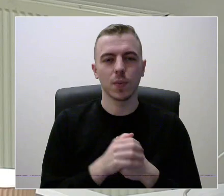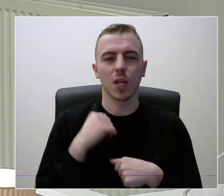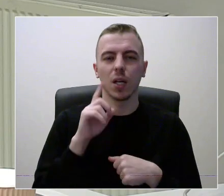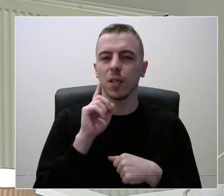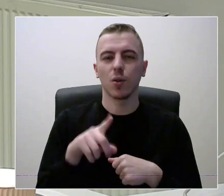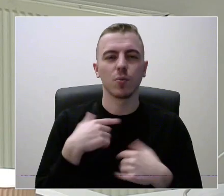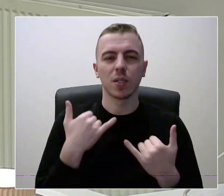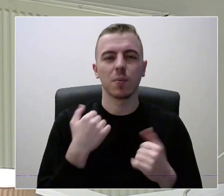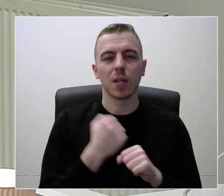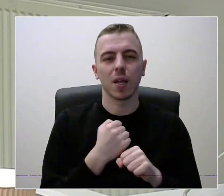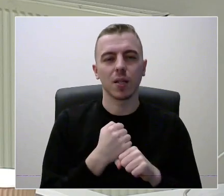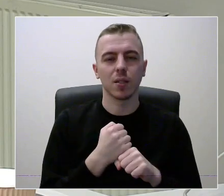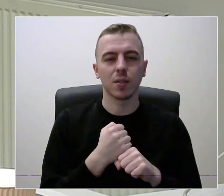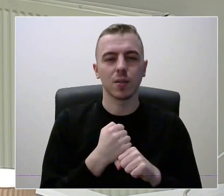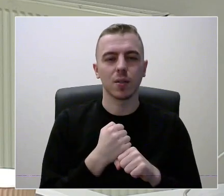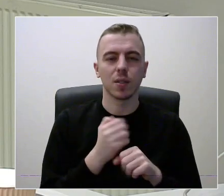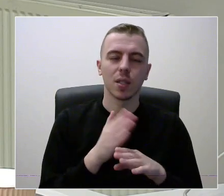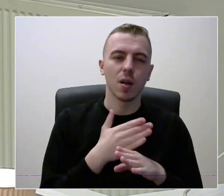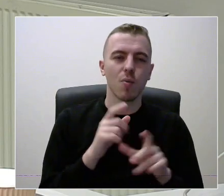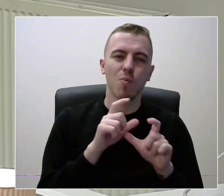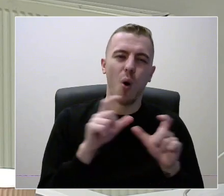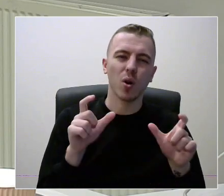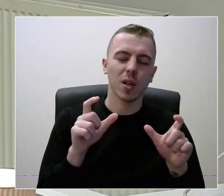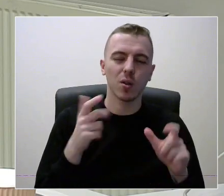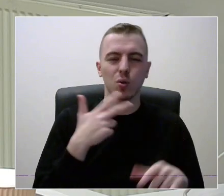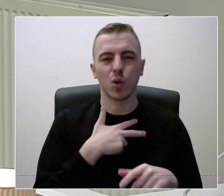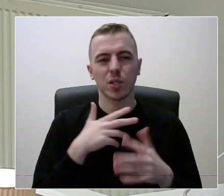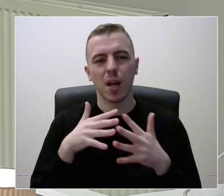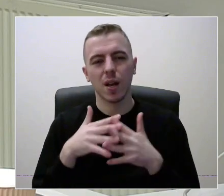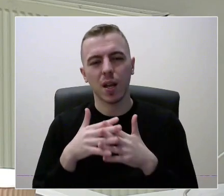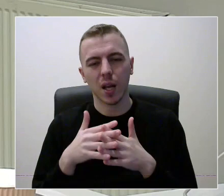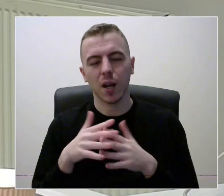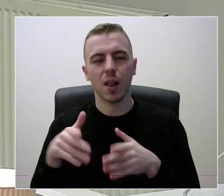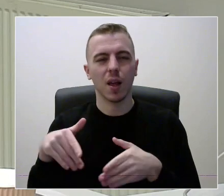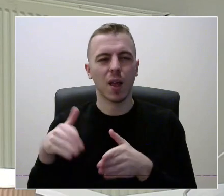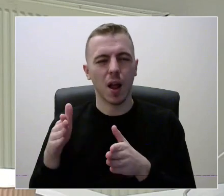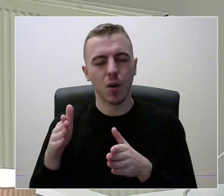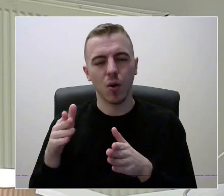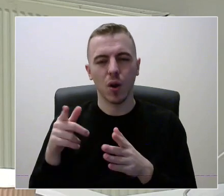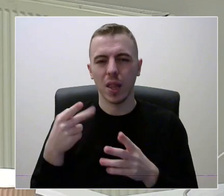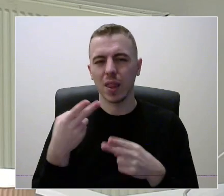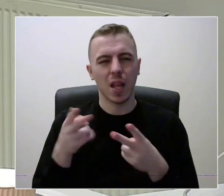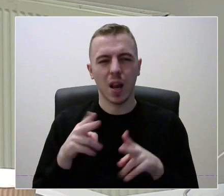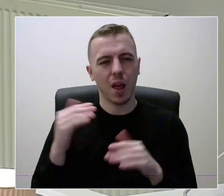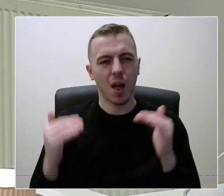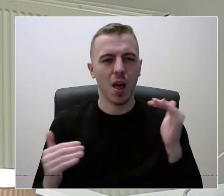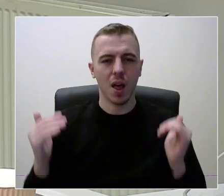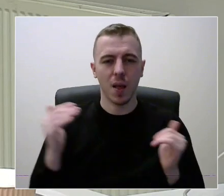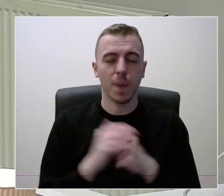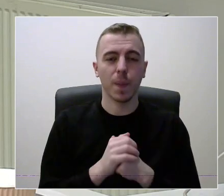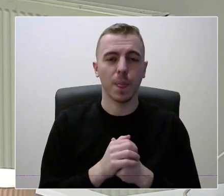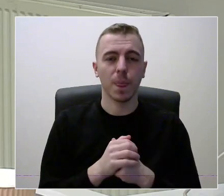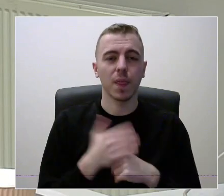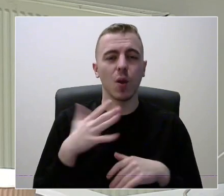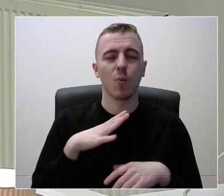darytumėm skirti tarp kelių mokyklų ir socialinių reikalų. Nes kiek man minėjo specialistai, tai didžioji